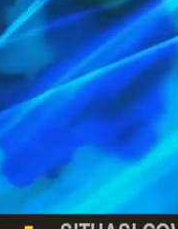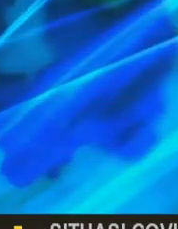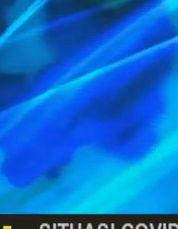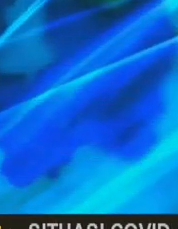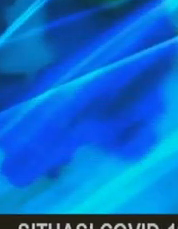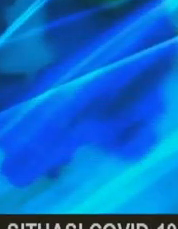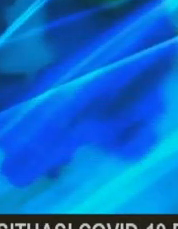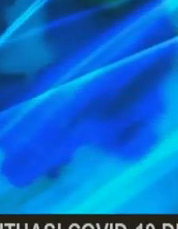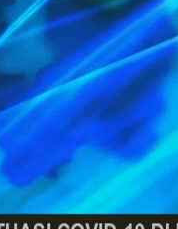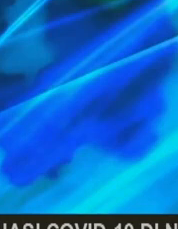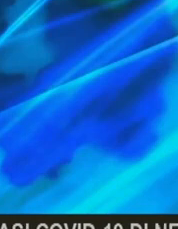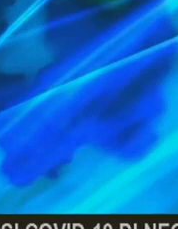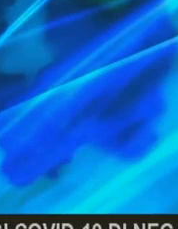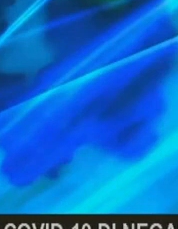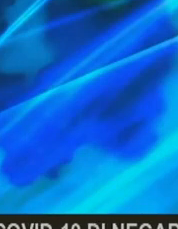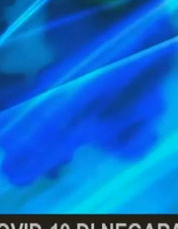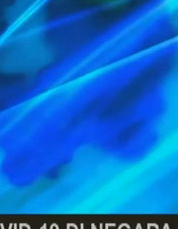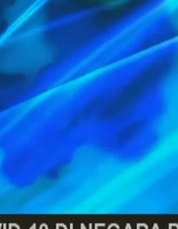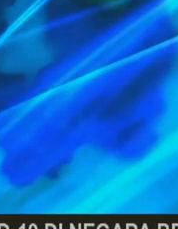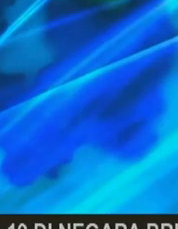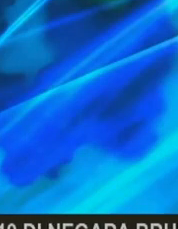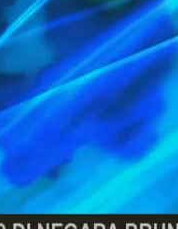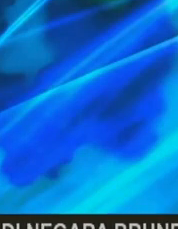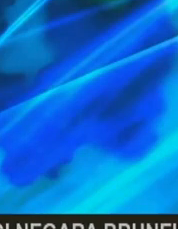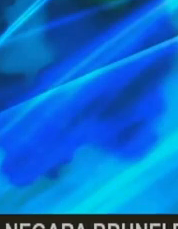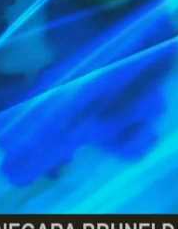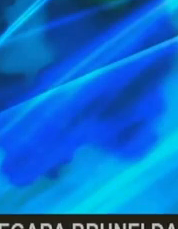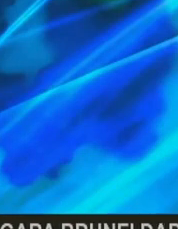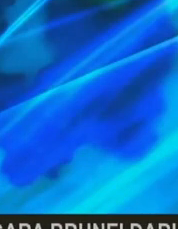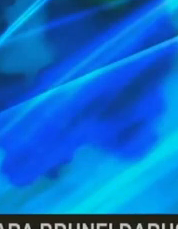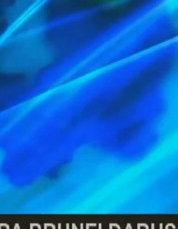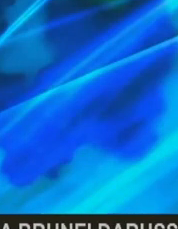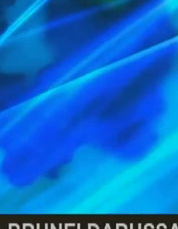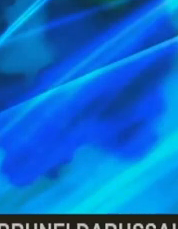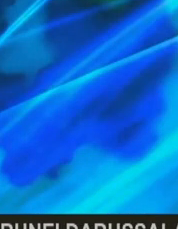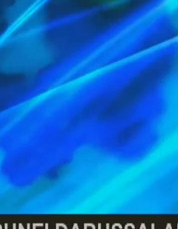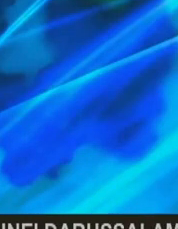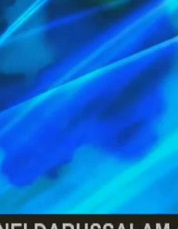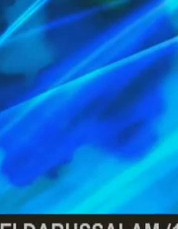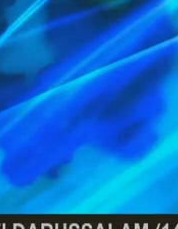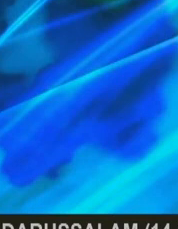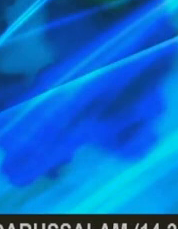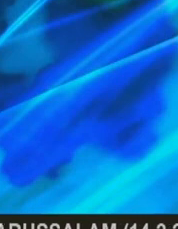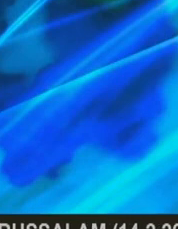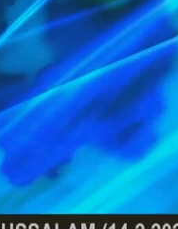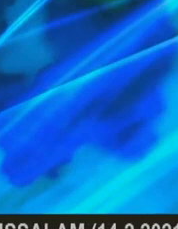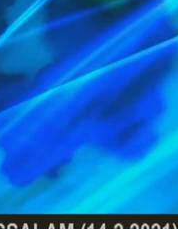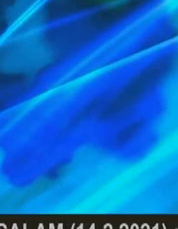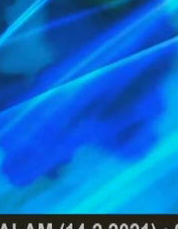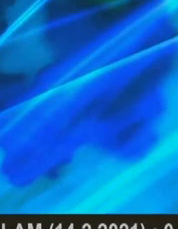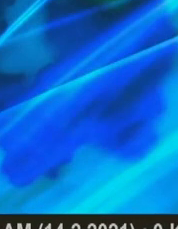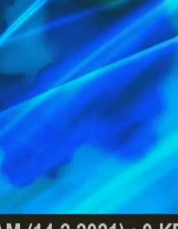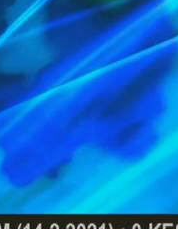95777 Jian melanjutkan perkembangan terkini layari laman sesawang Kementerian Kesehatan